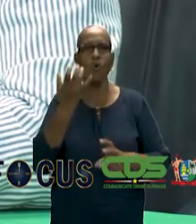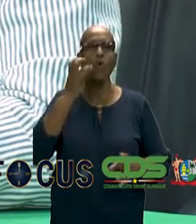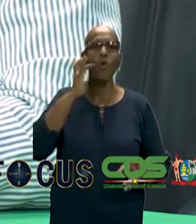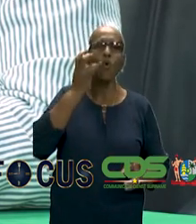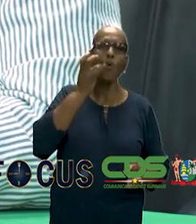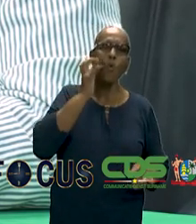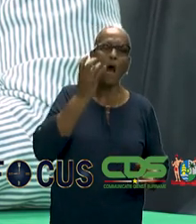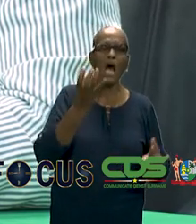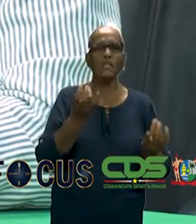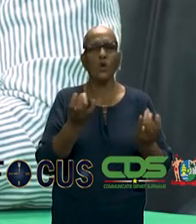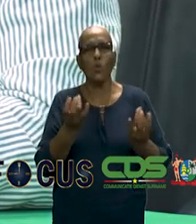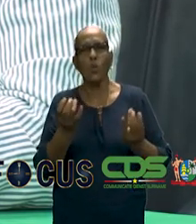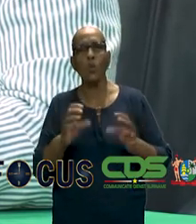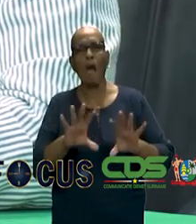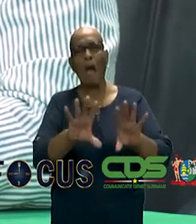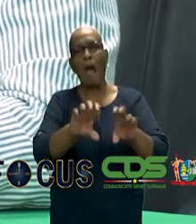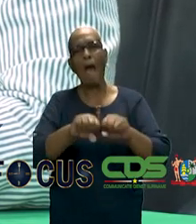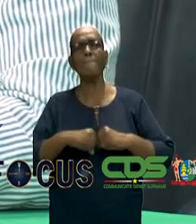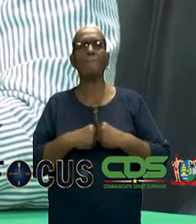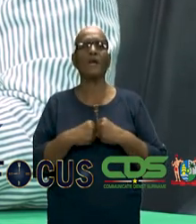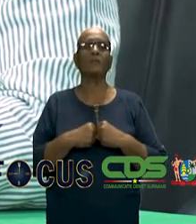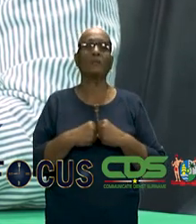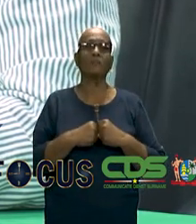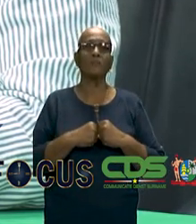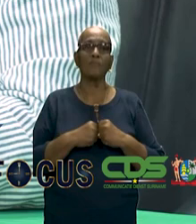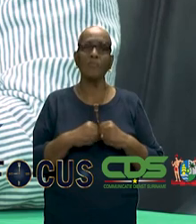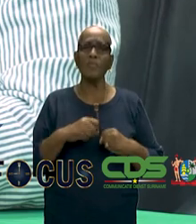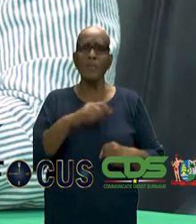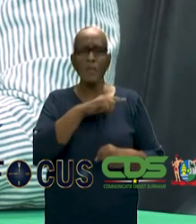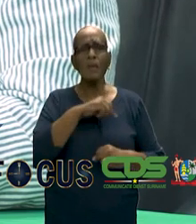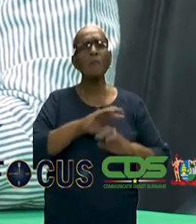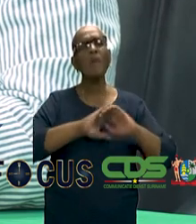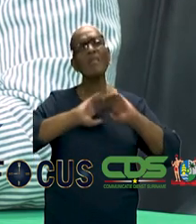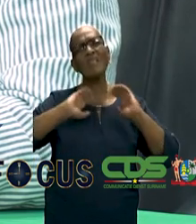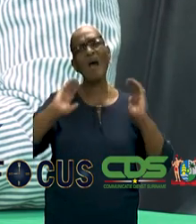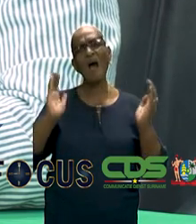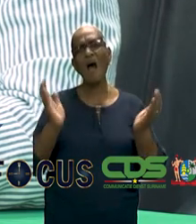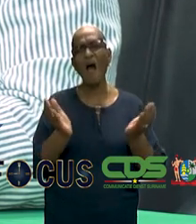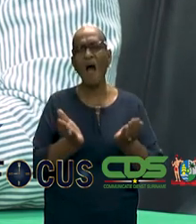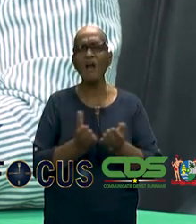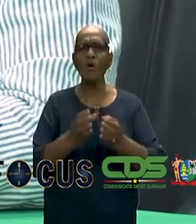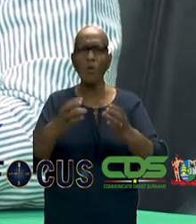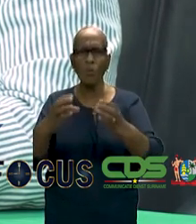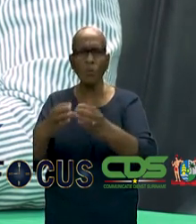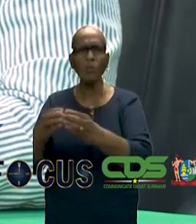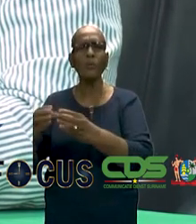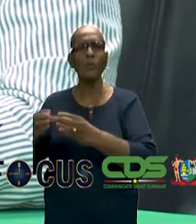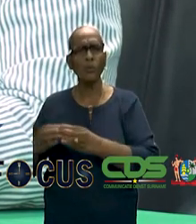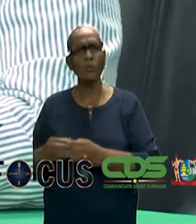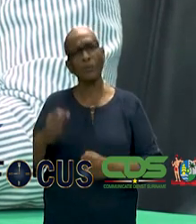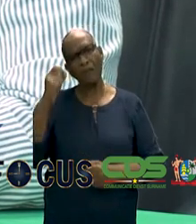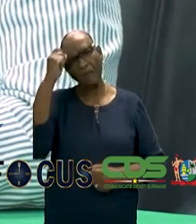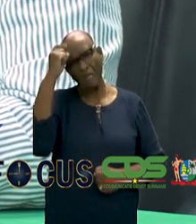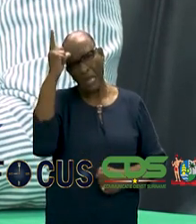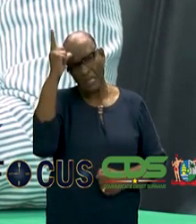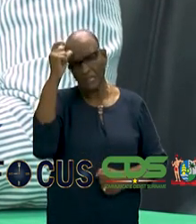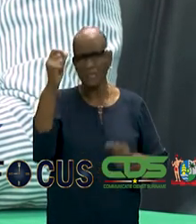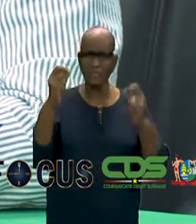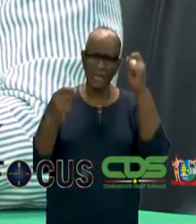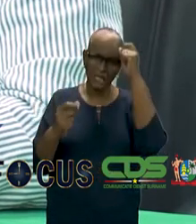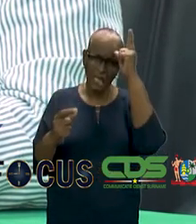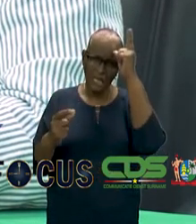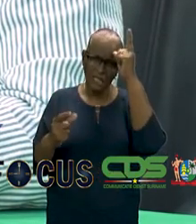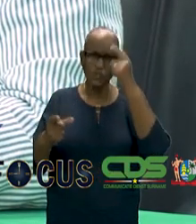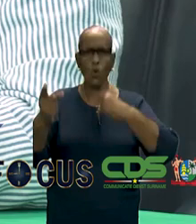En uiteindelijk zijn met alle verenigingen, et cetera, instanties afspraken gemaakt op het gebied van kennisontwikkeling,